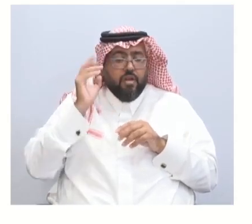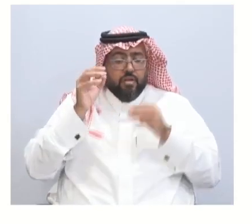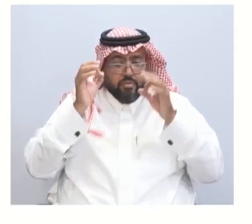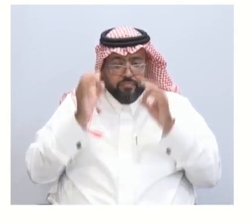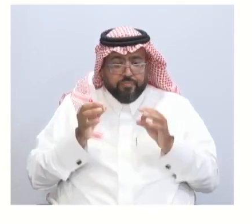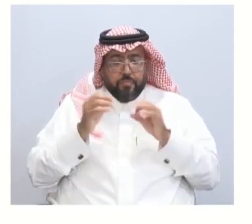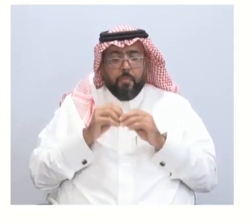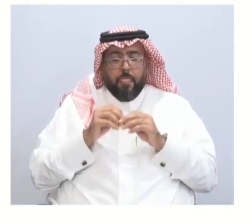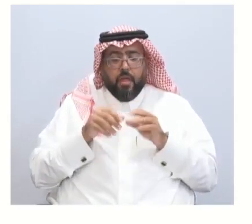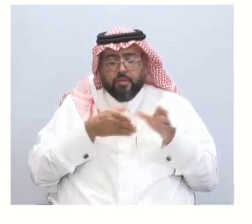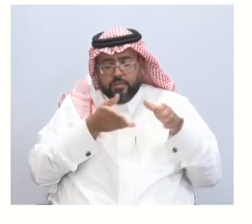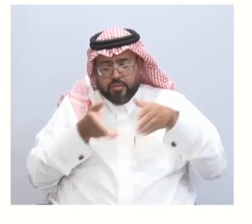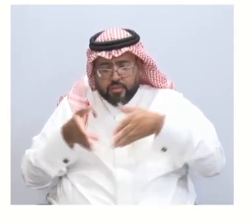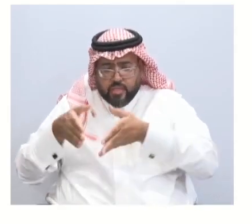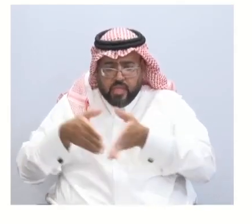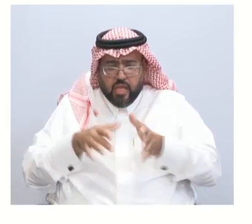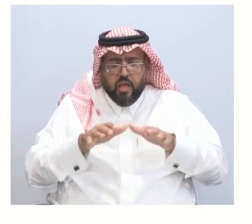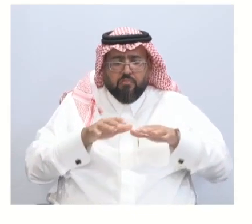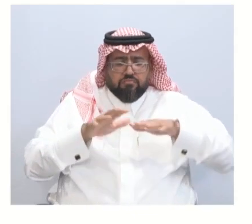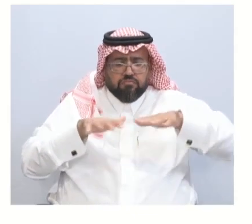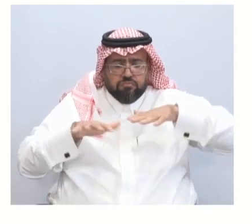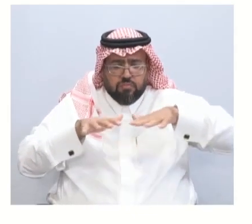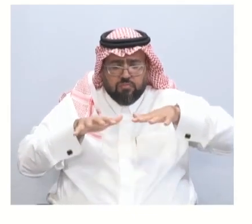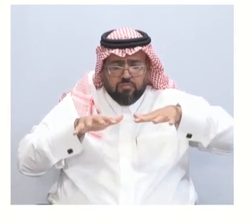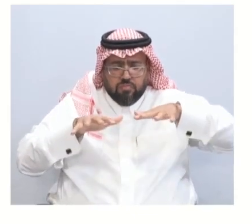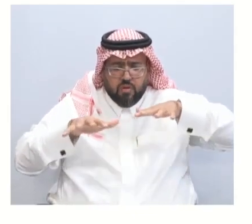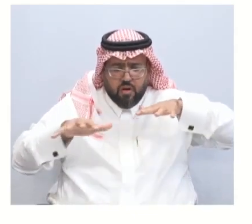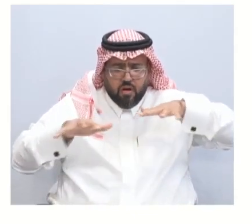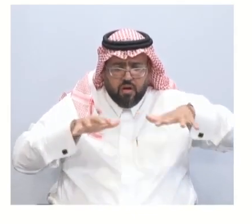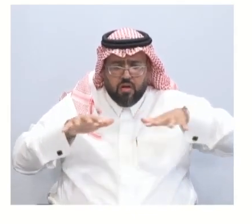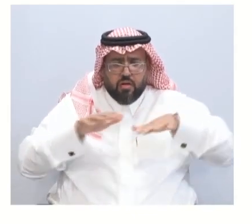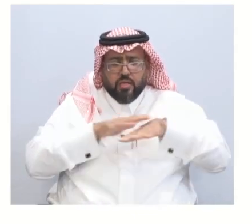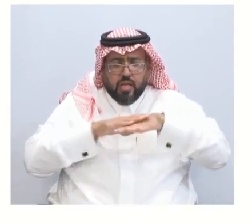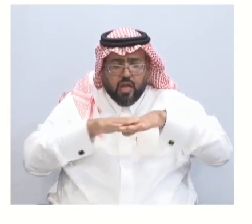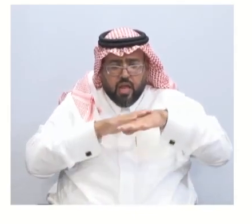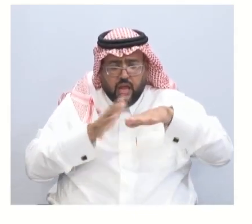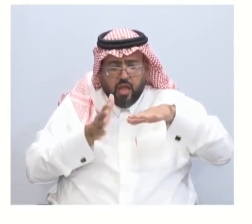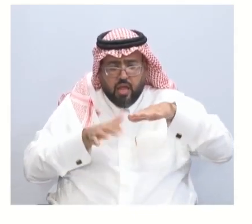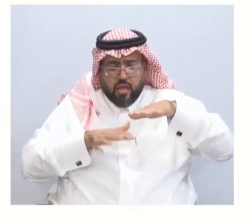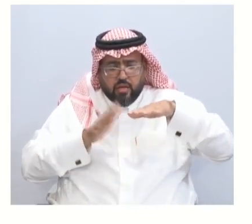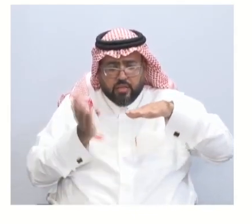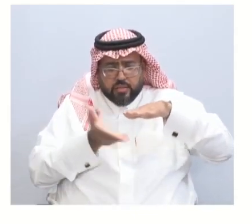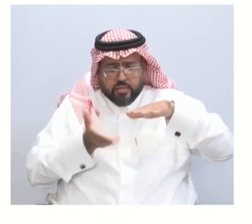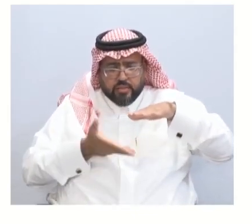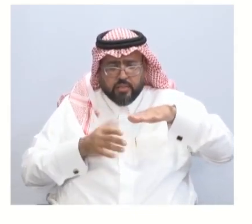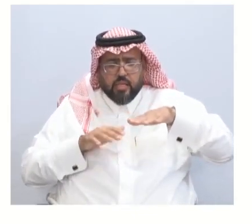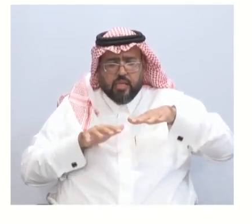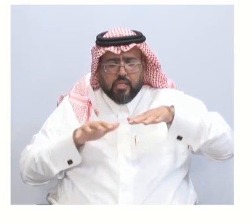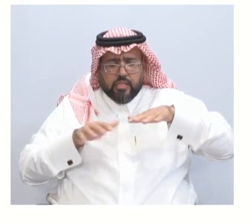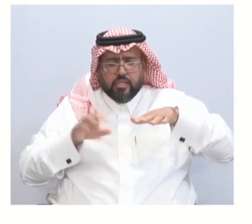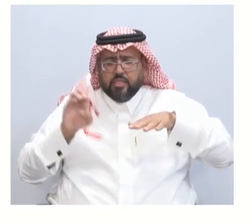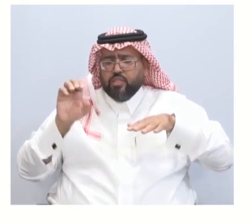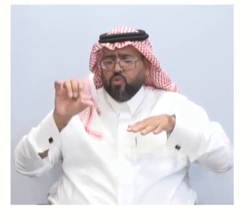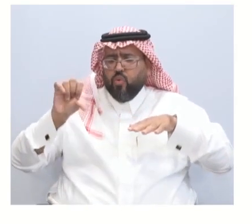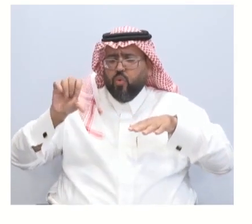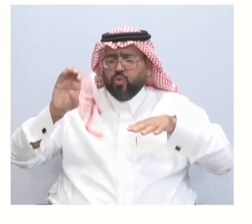انجراف القارت ذكرنا بانها تدل جيولوجيه القارات واشكال لها على انها كانت